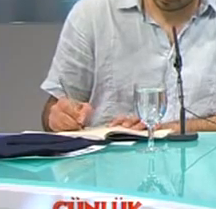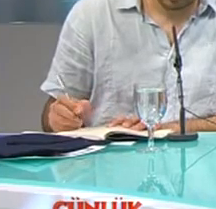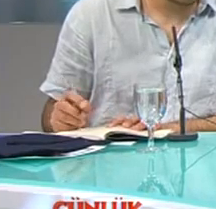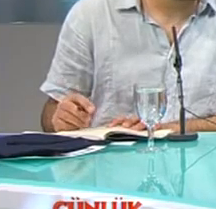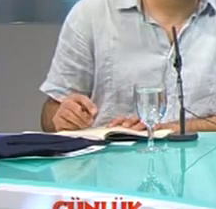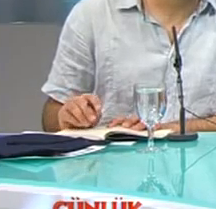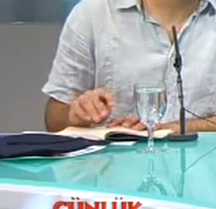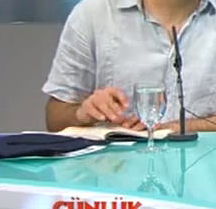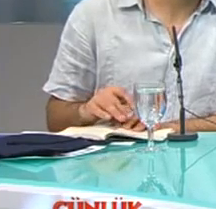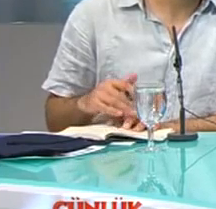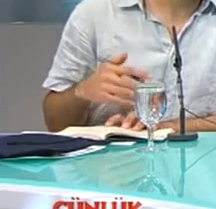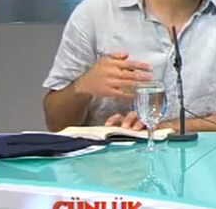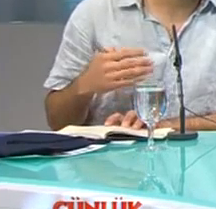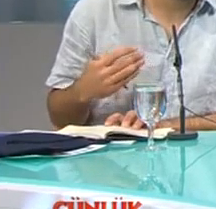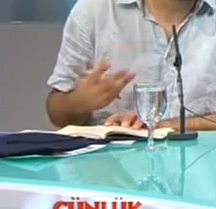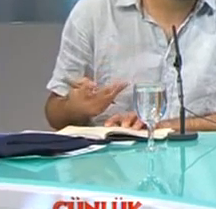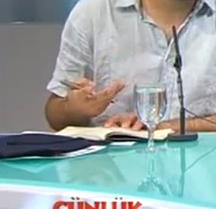times.